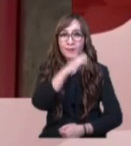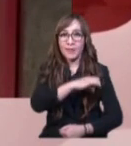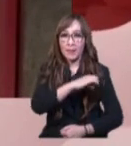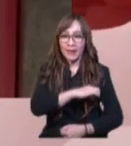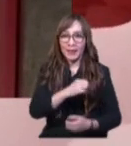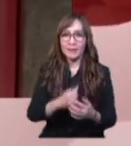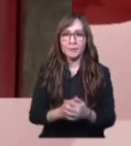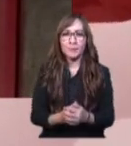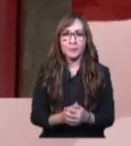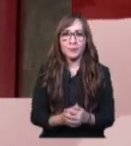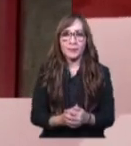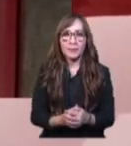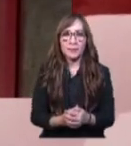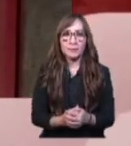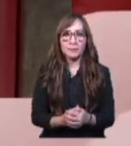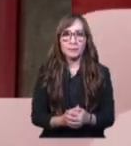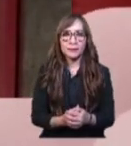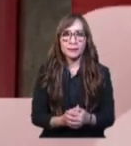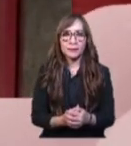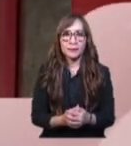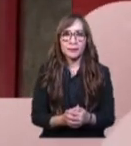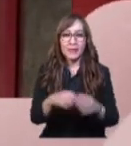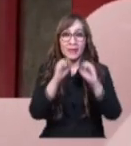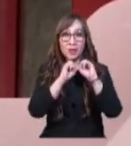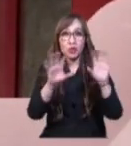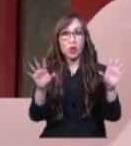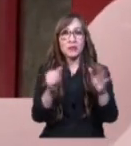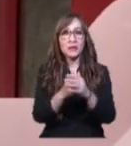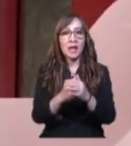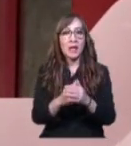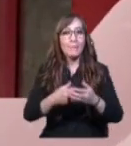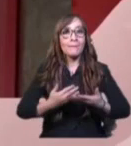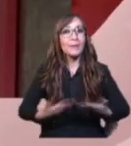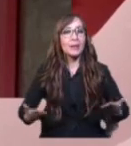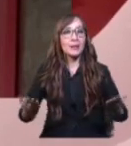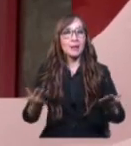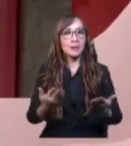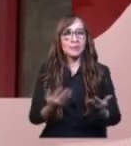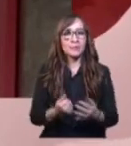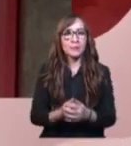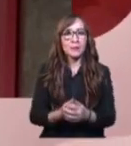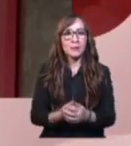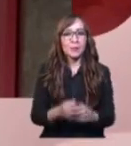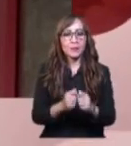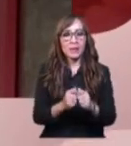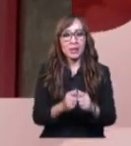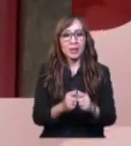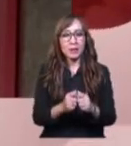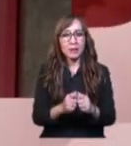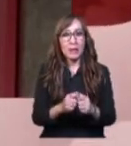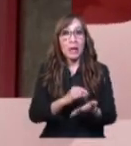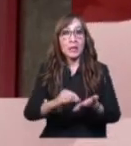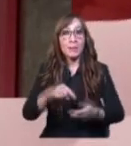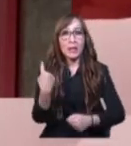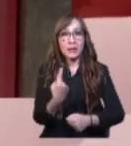kami juga coba lakukan beberapa hanya di sosial media. Salah satu yang paling penting di masa pandemi adalah membuat brand kita itu eksis.